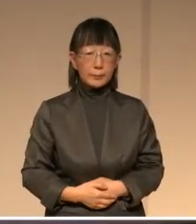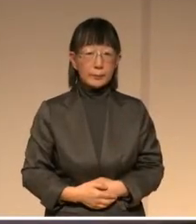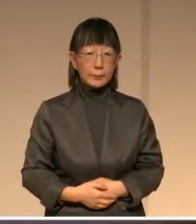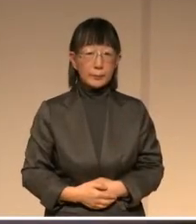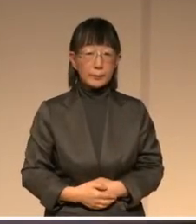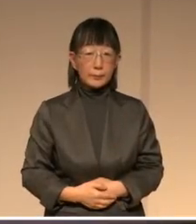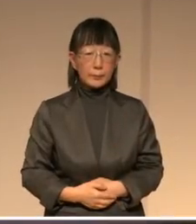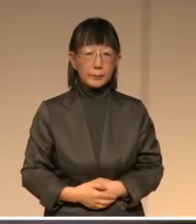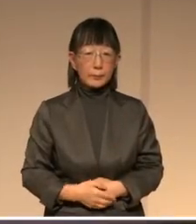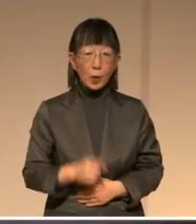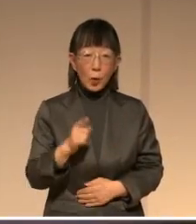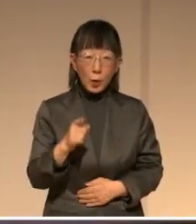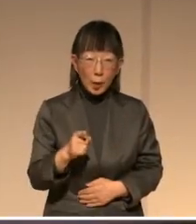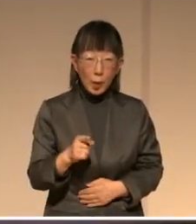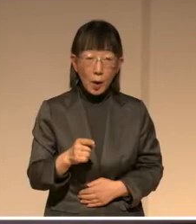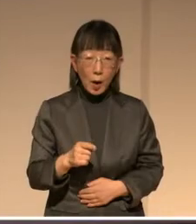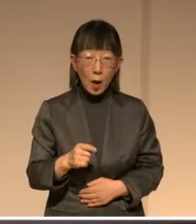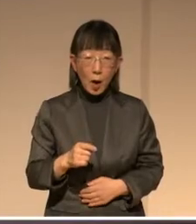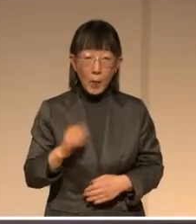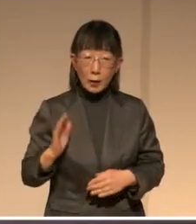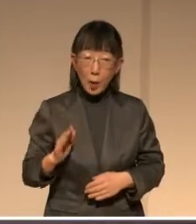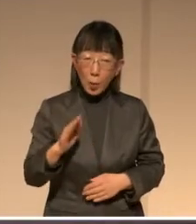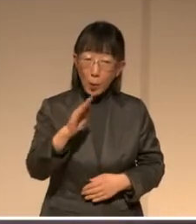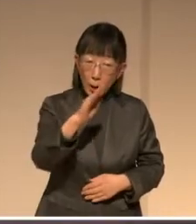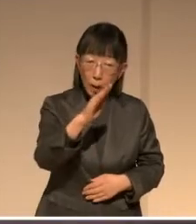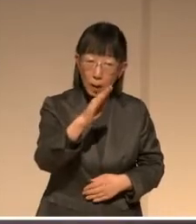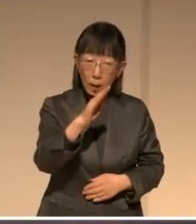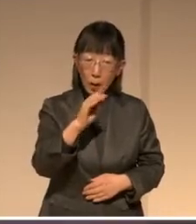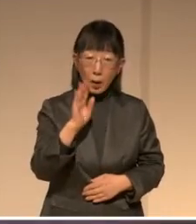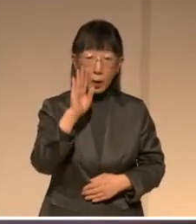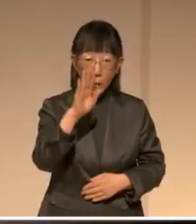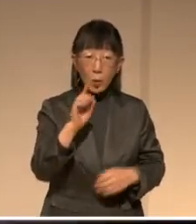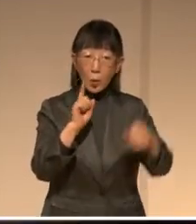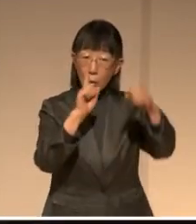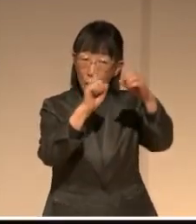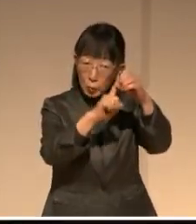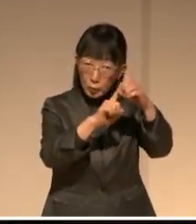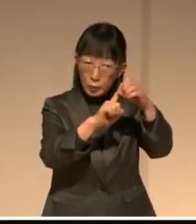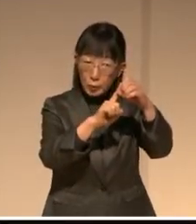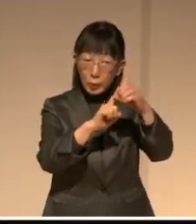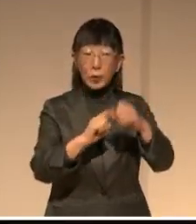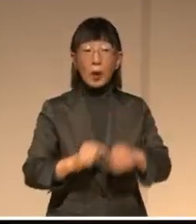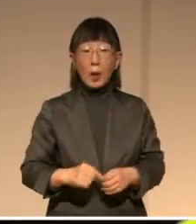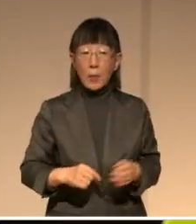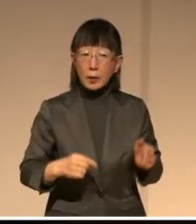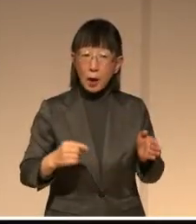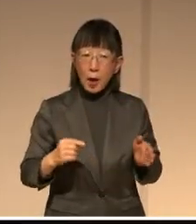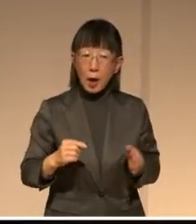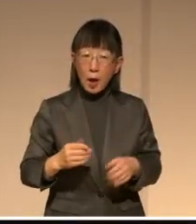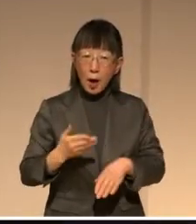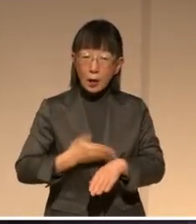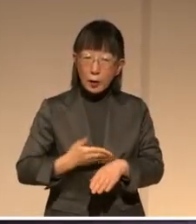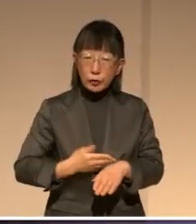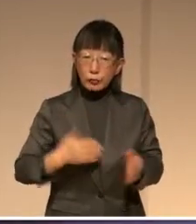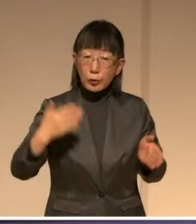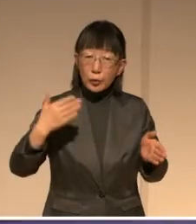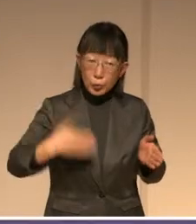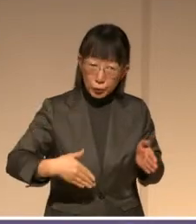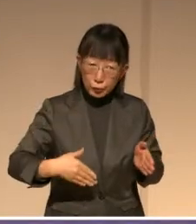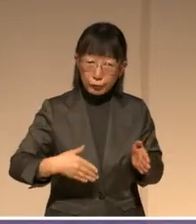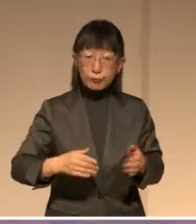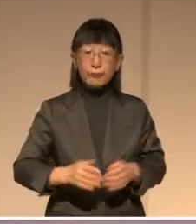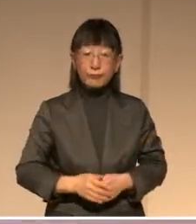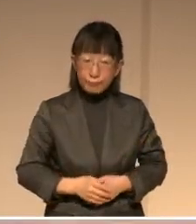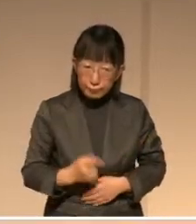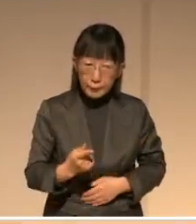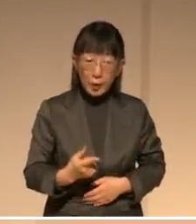これはまだあの発展途上ということですか今後の目標に掲げていらっしゃるということはうまい所に比べたら全然うまくないまあ練習をしているのとすごい